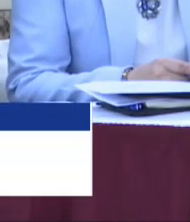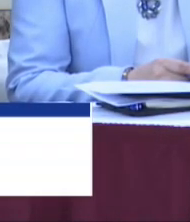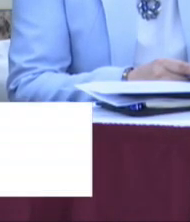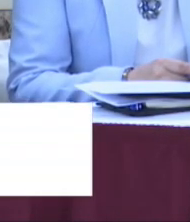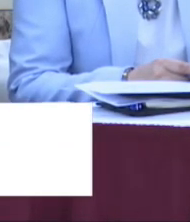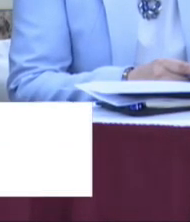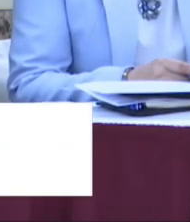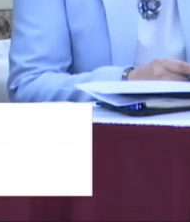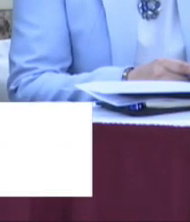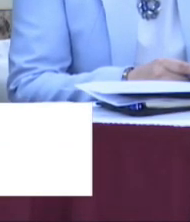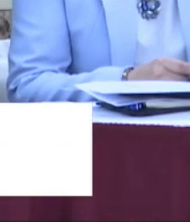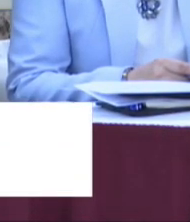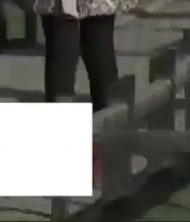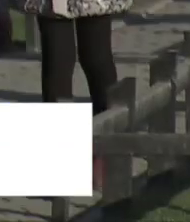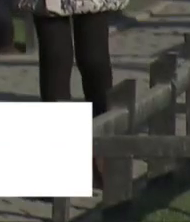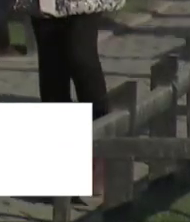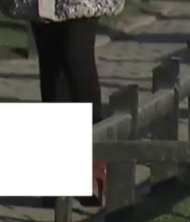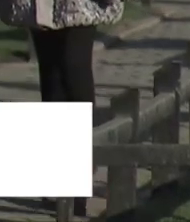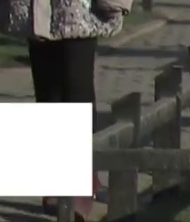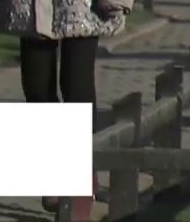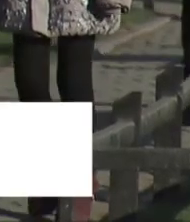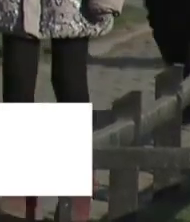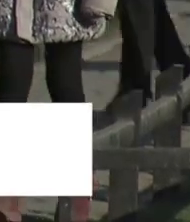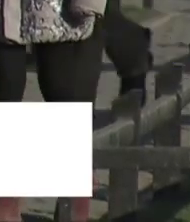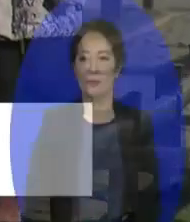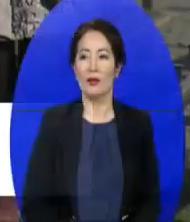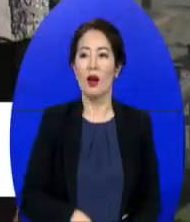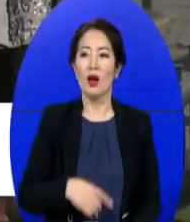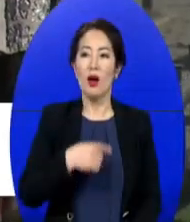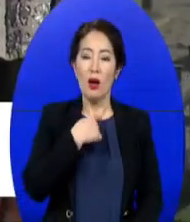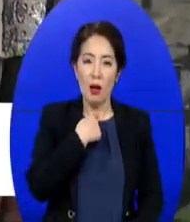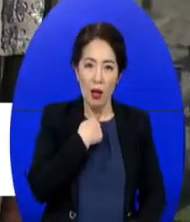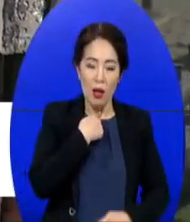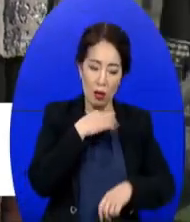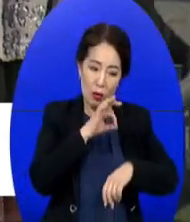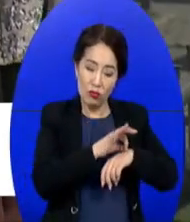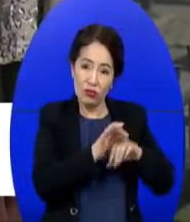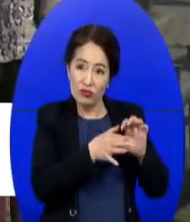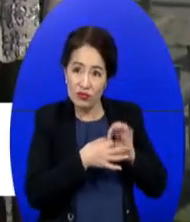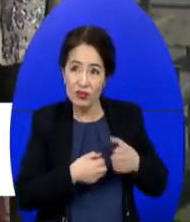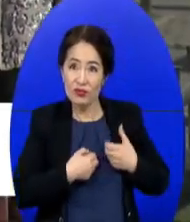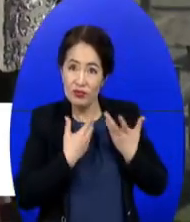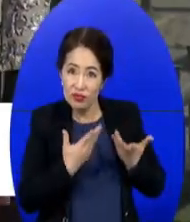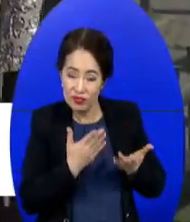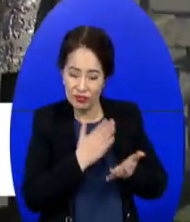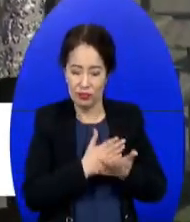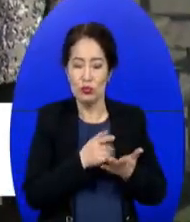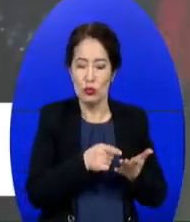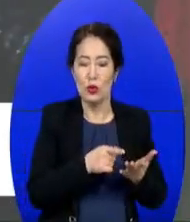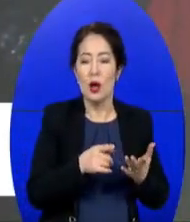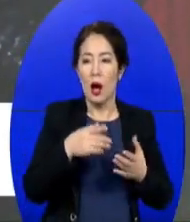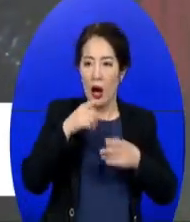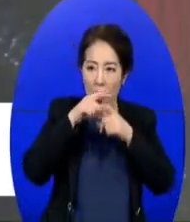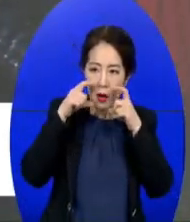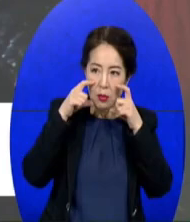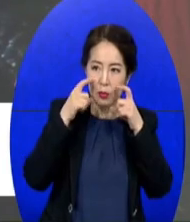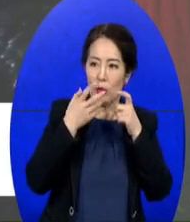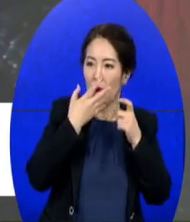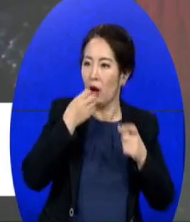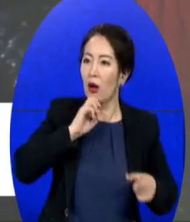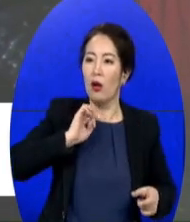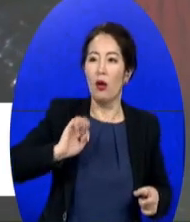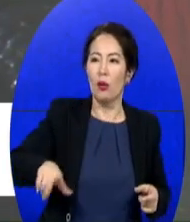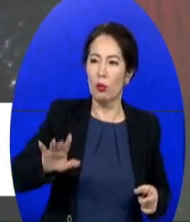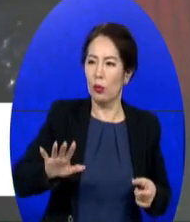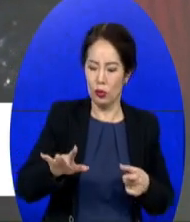N2 вирус илэрсэн байгаа. Амны хаалтаа иргэд гудамж талбай дийл задгаа хаяхгүй байхыг мэрэгжилтнүүд сануллаа. Энэ нь аюултай